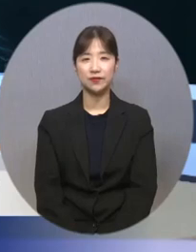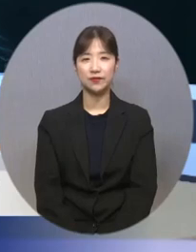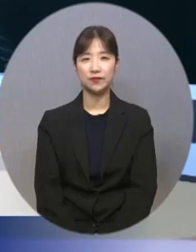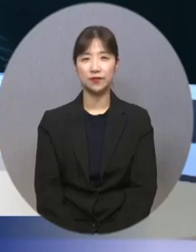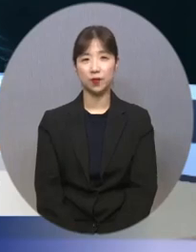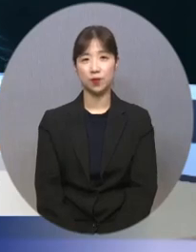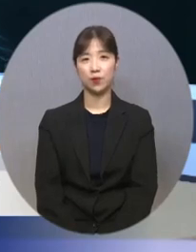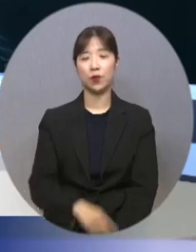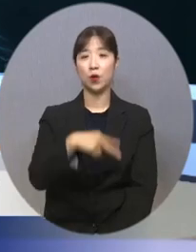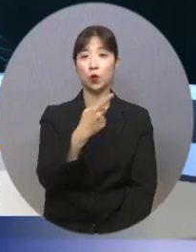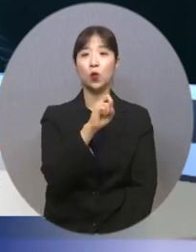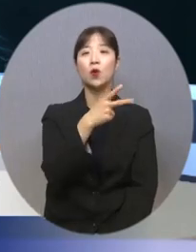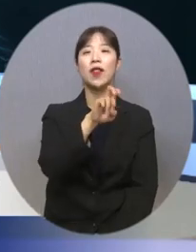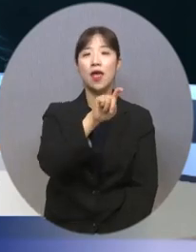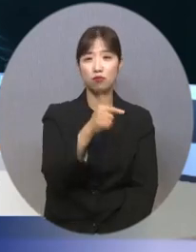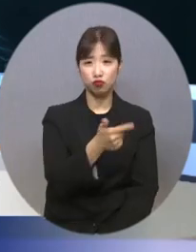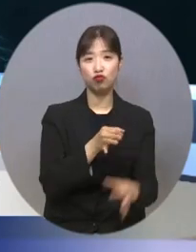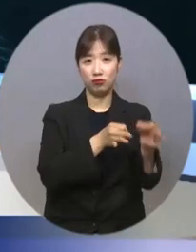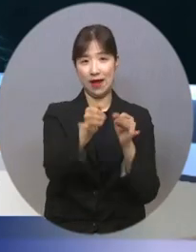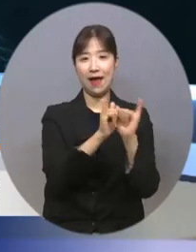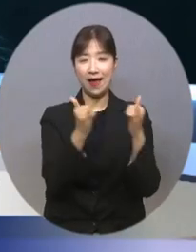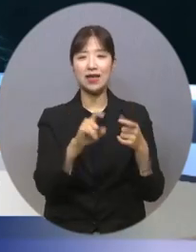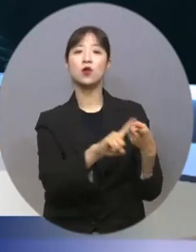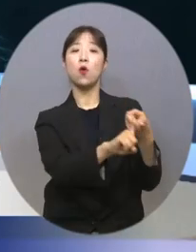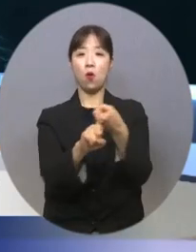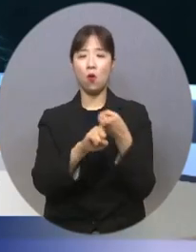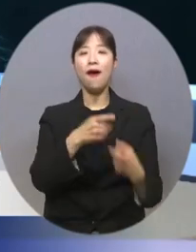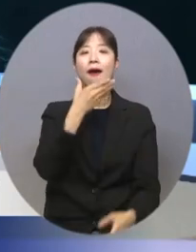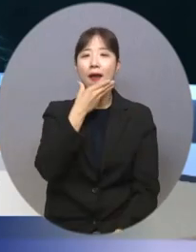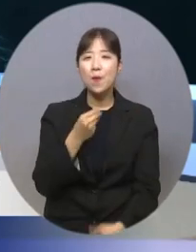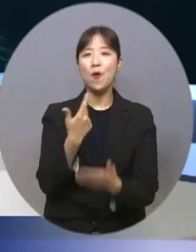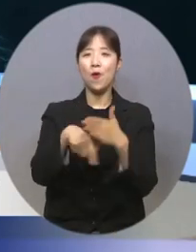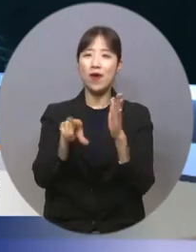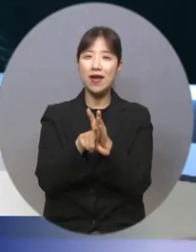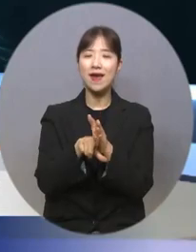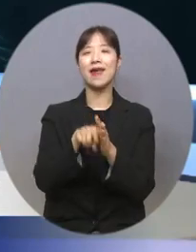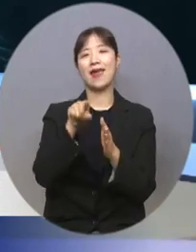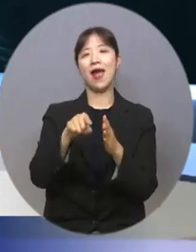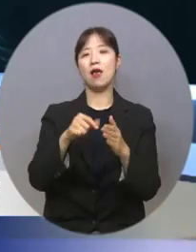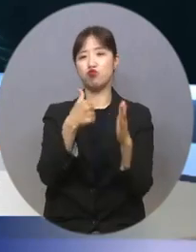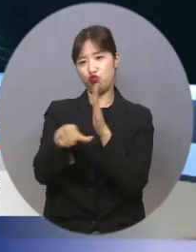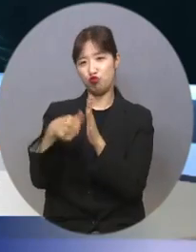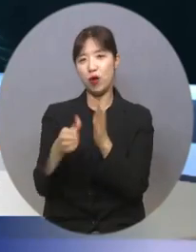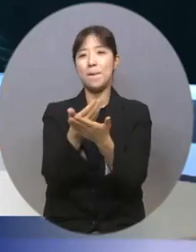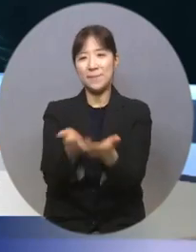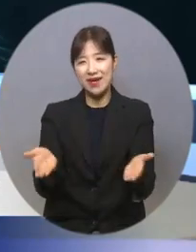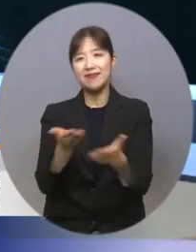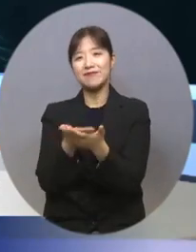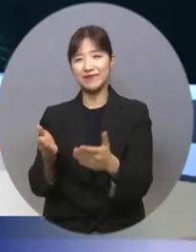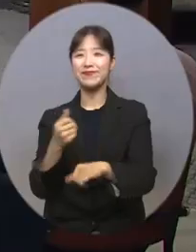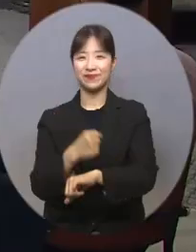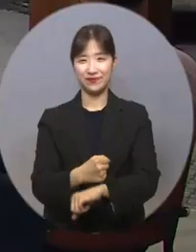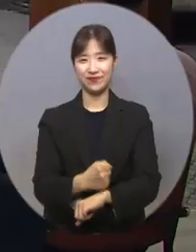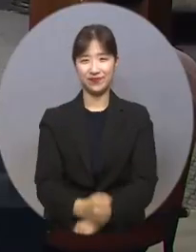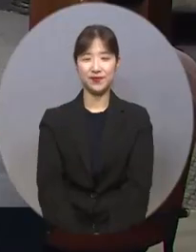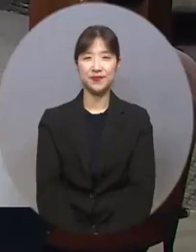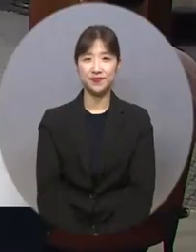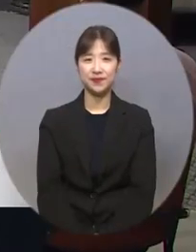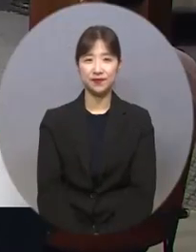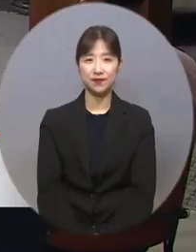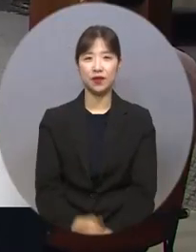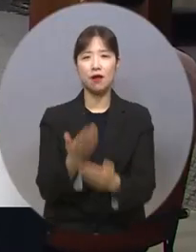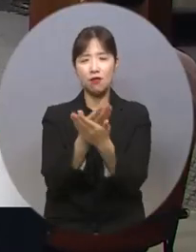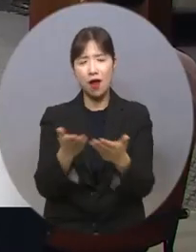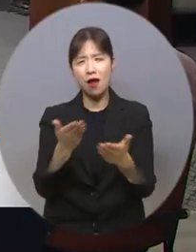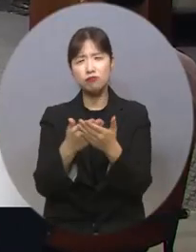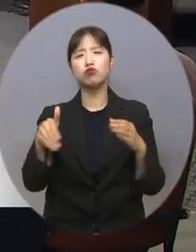동대문 상인 협동조합이 행복을 위한 복지 물품을 기증 하며 따뜻한 마음을 나누었습니다 나눔문화